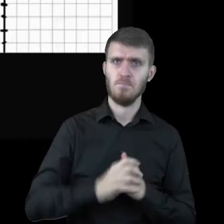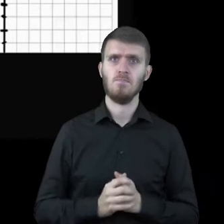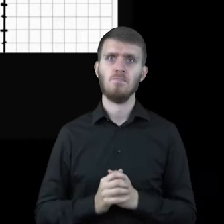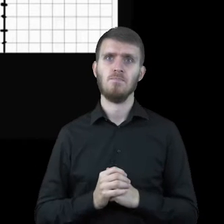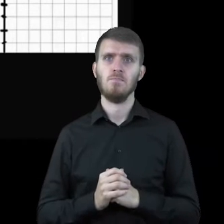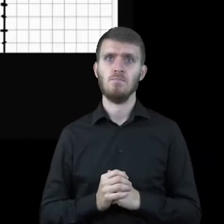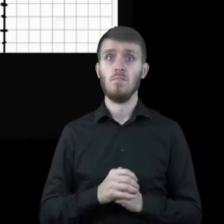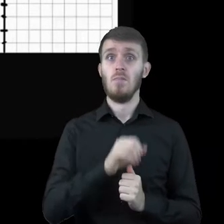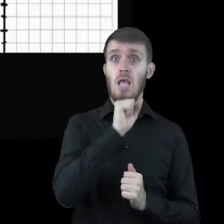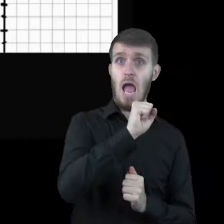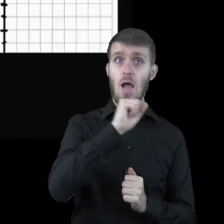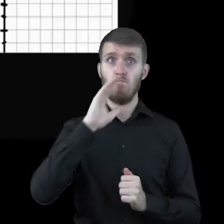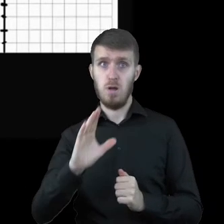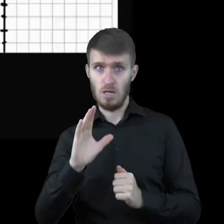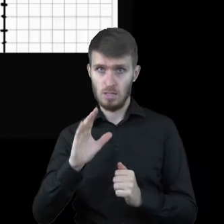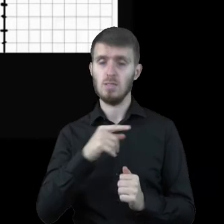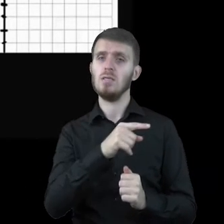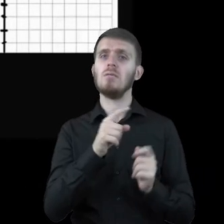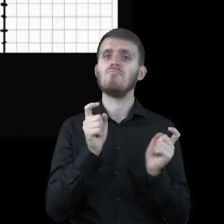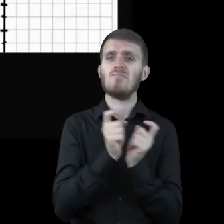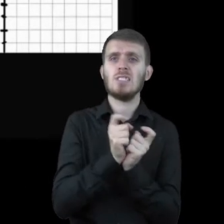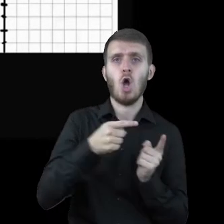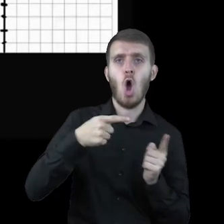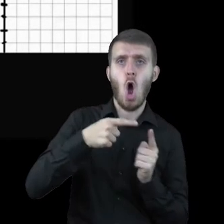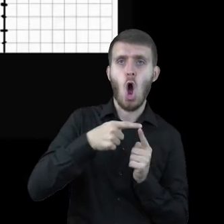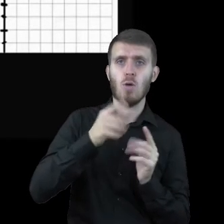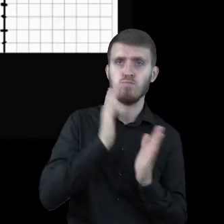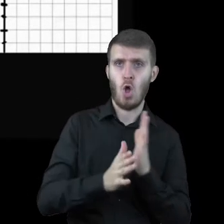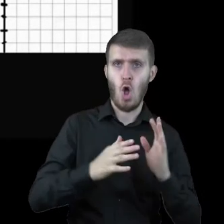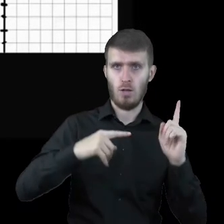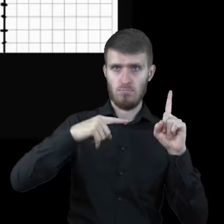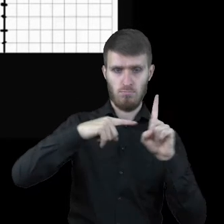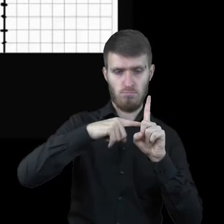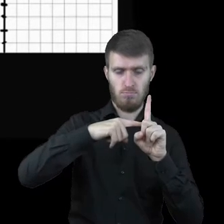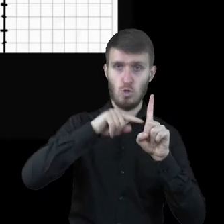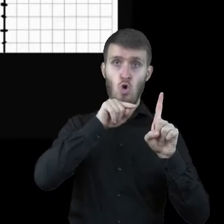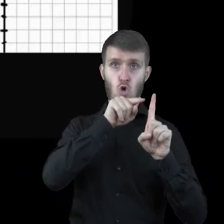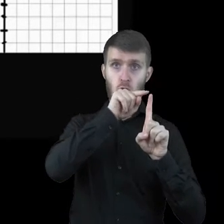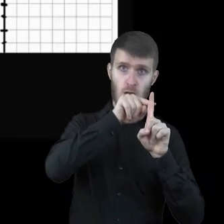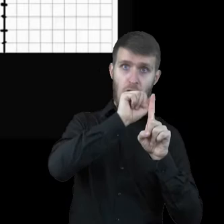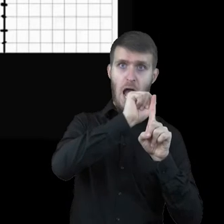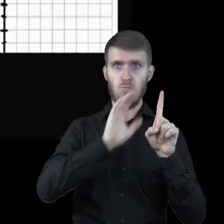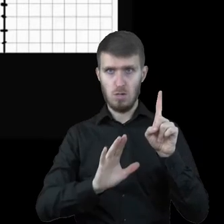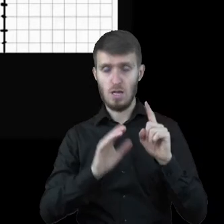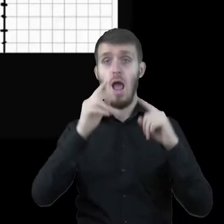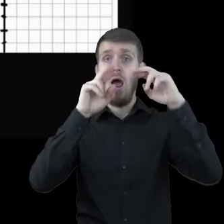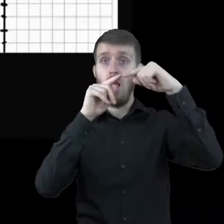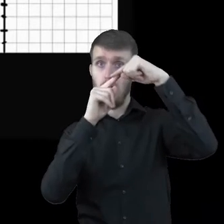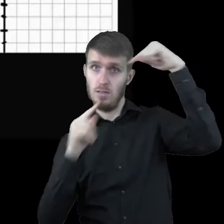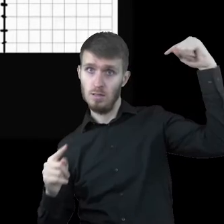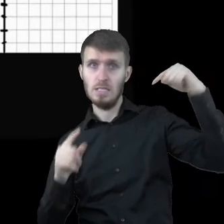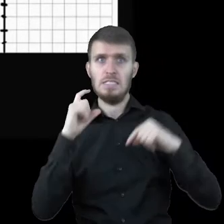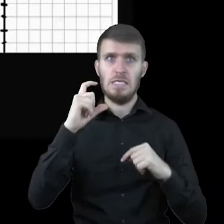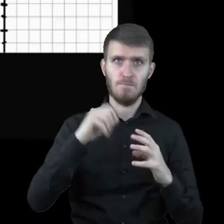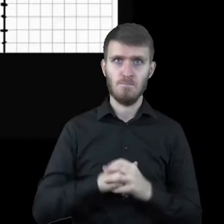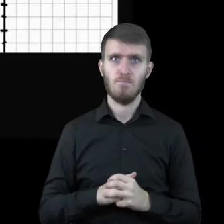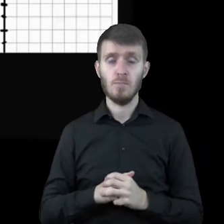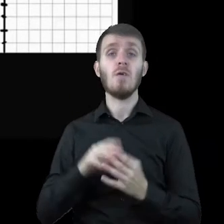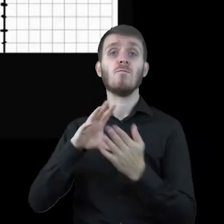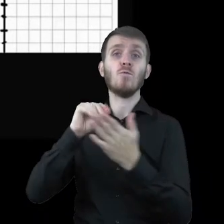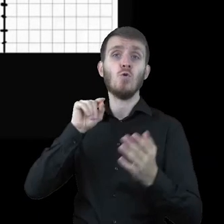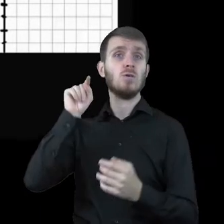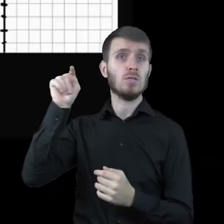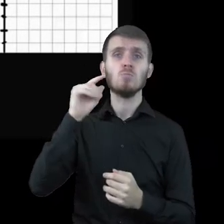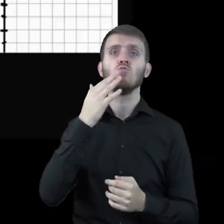przyprostokątne mają długość a, b, a przeciwprostokątne ma długość c, no to twierdzenie Pitagorasa mówi,